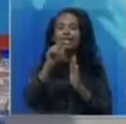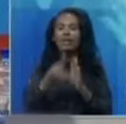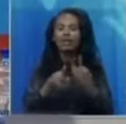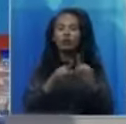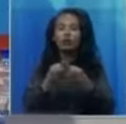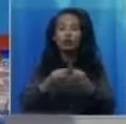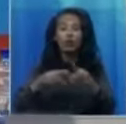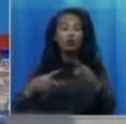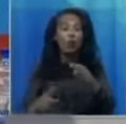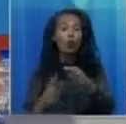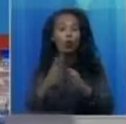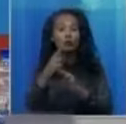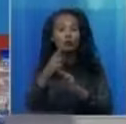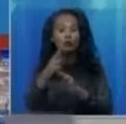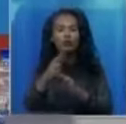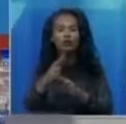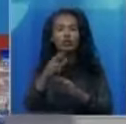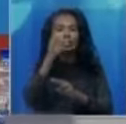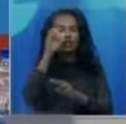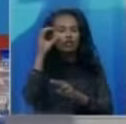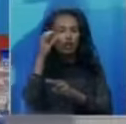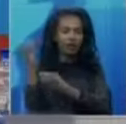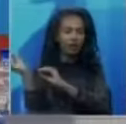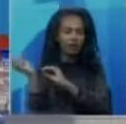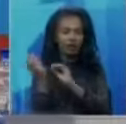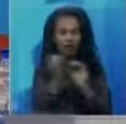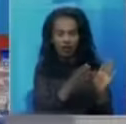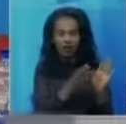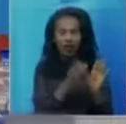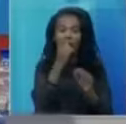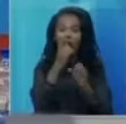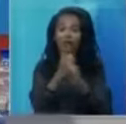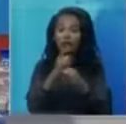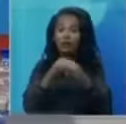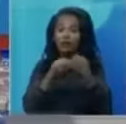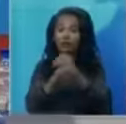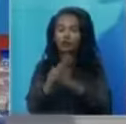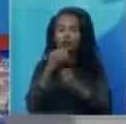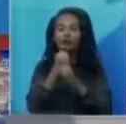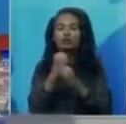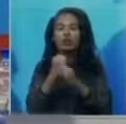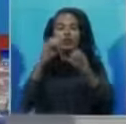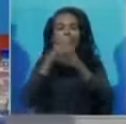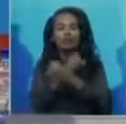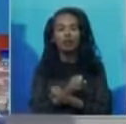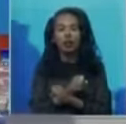ኮንትራቱን ቆርጠን እንደተባለው ለቻይና ኩባንያ ሰጥተን በአንድ ዓመት ጊዜ ውስጥ ስራው እንዲጠናቀቅ